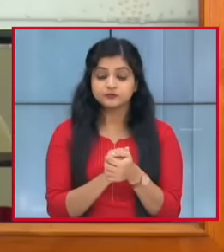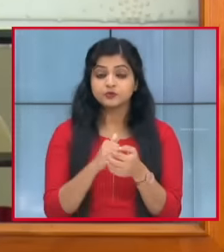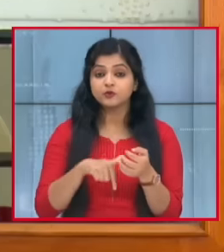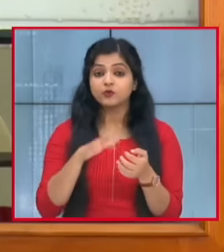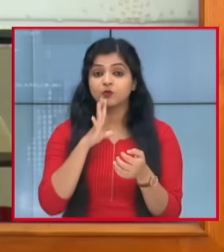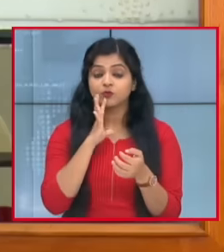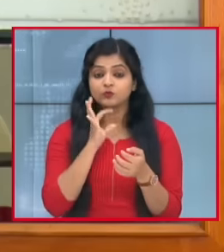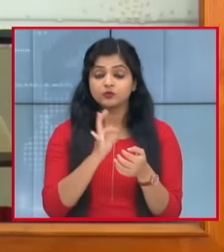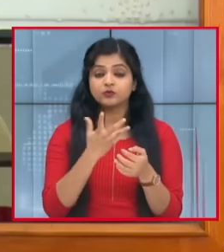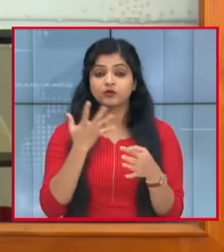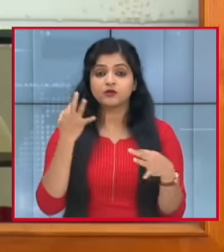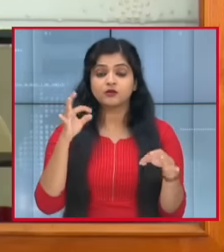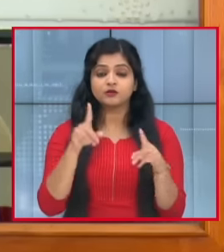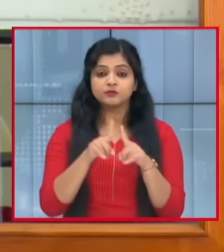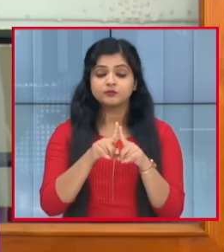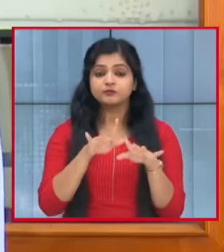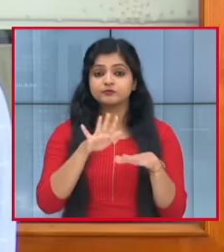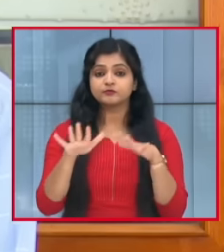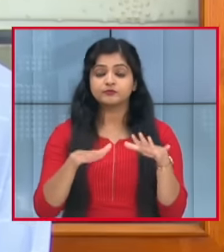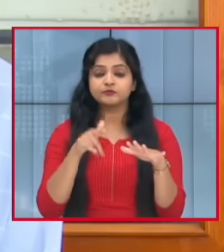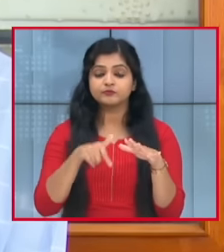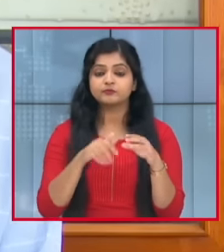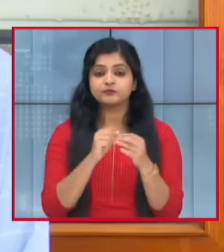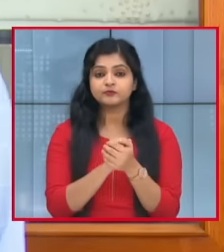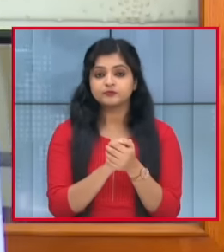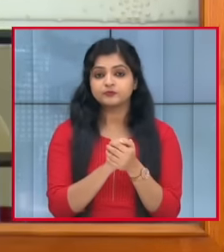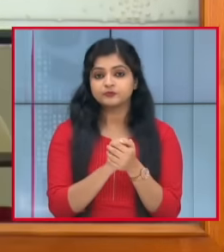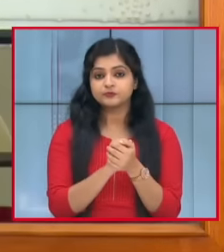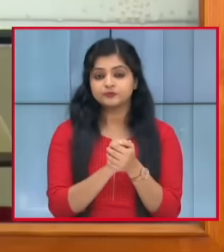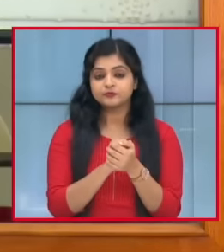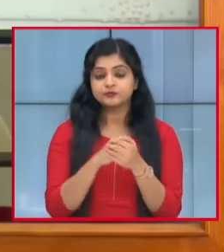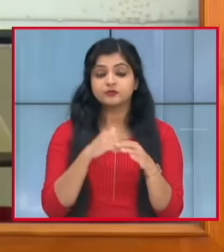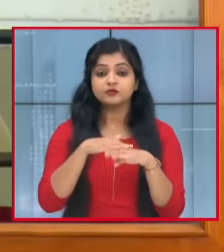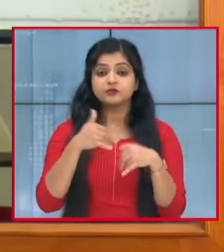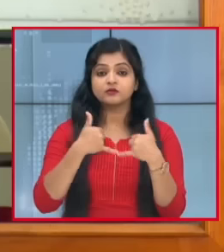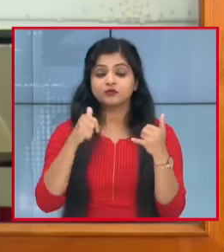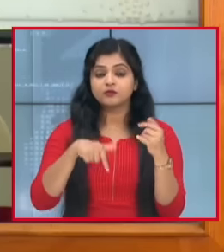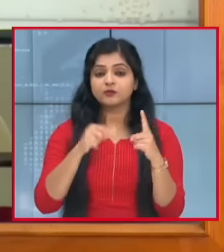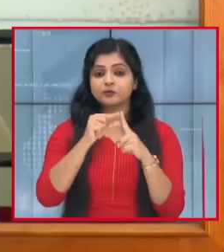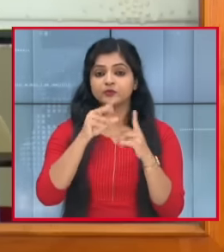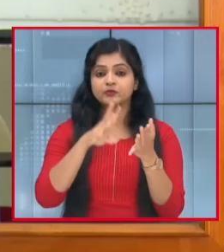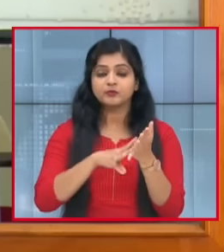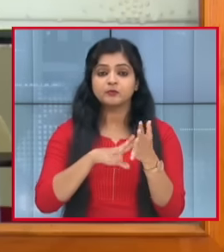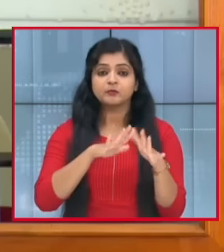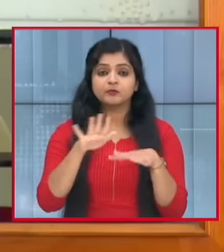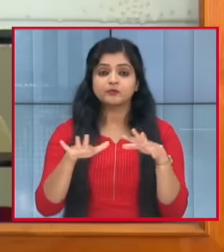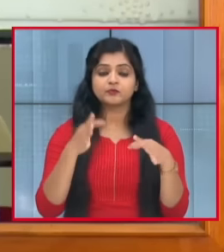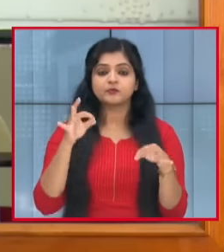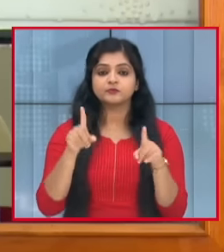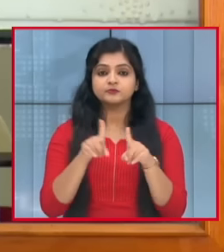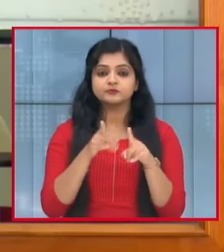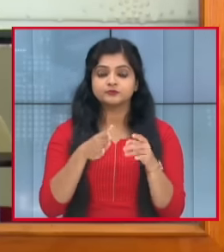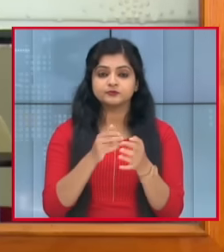ശരിക്കും ഒരു നാടക നടനായിട്ട് മാറിയിരിക്കുകയാണ് ഇന്ത്യയുടെ പ്രധാനമന്ത്രി. ഏത്